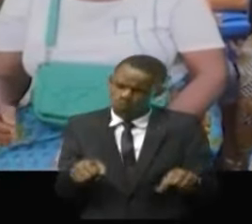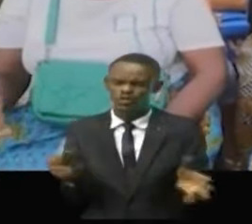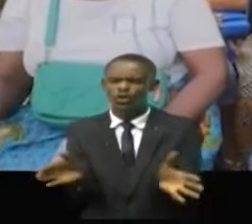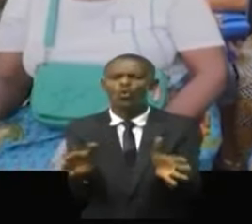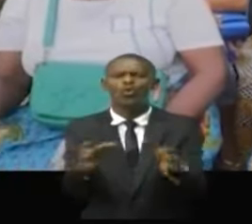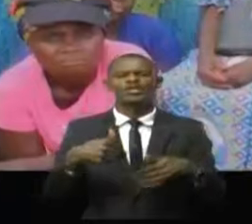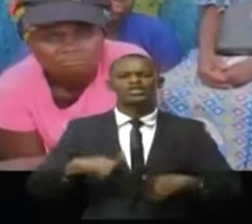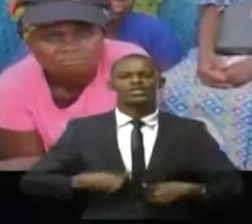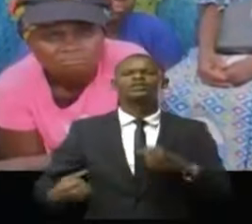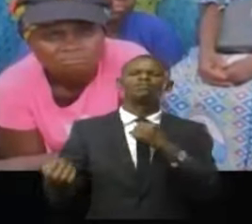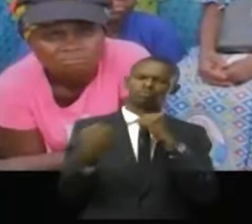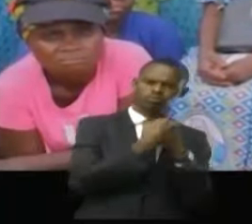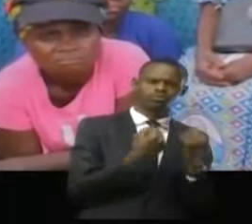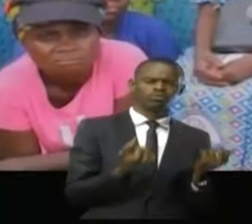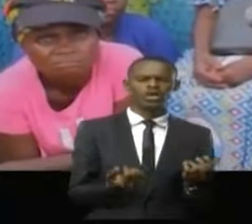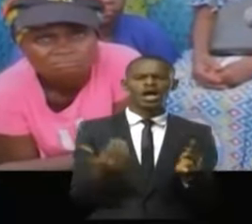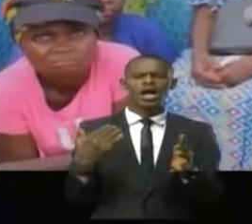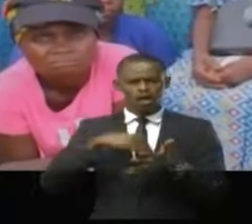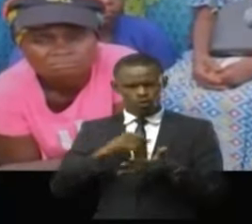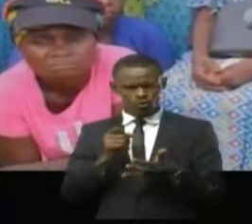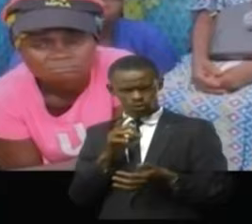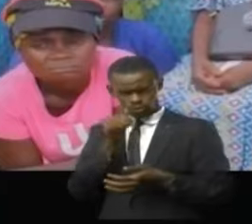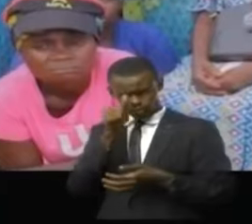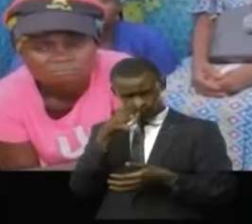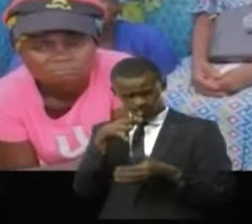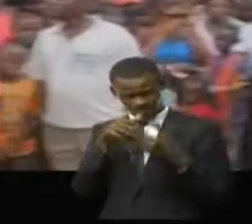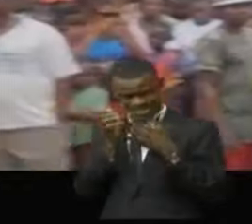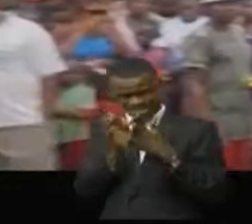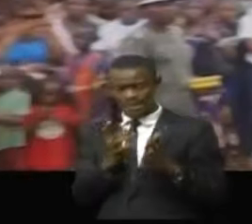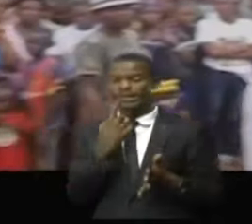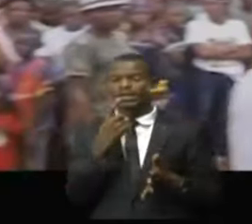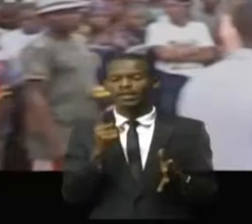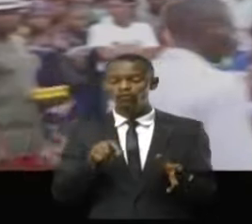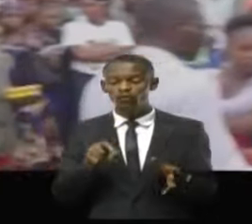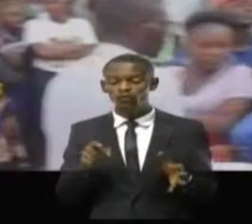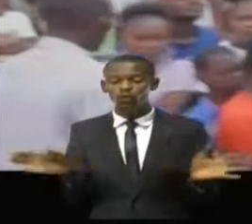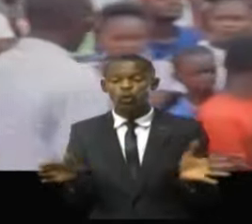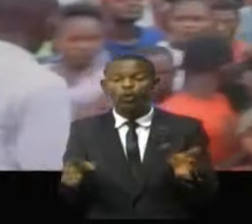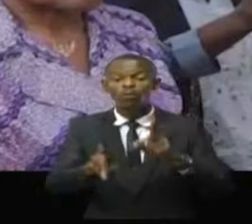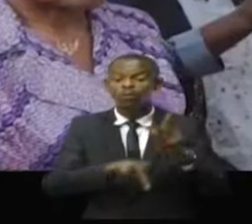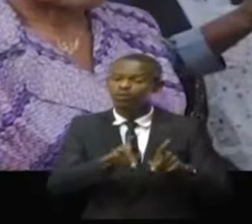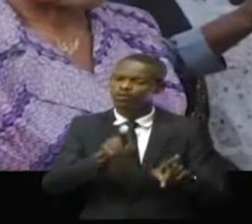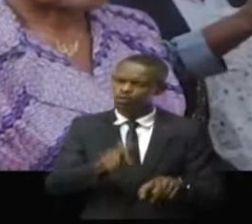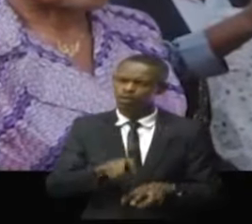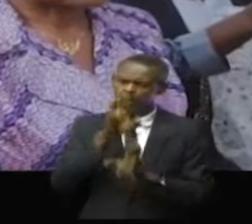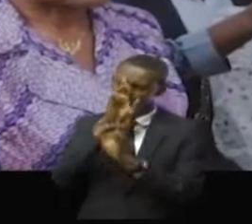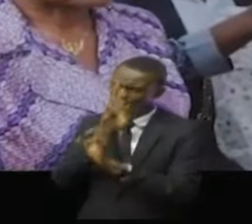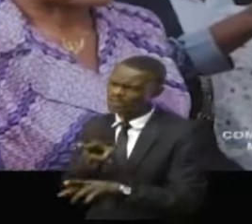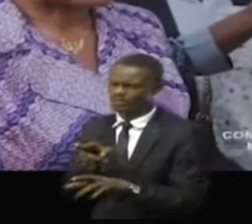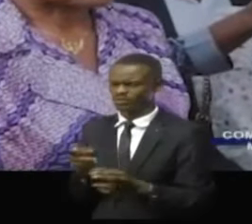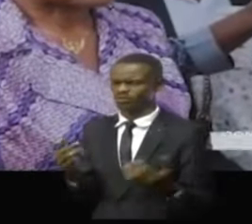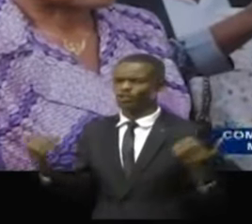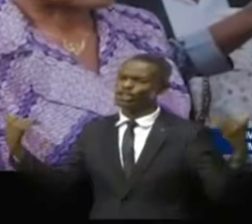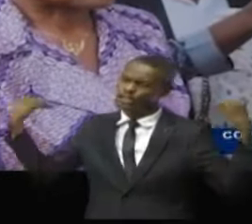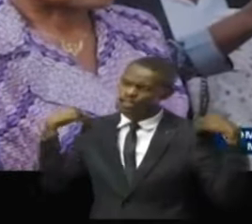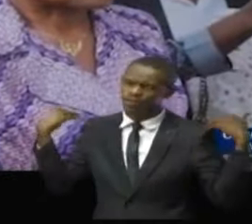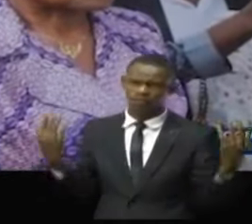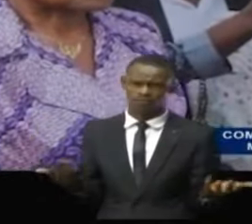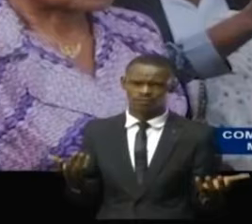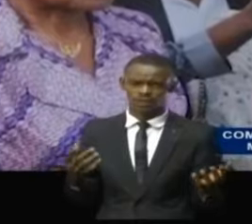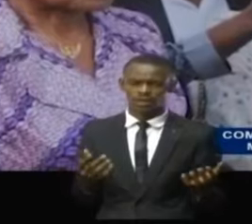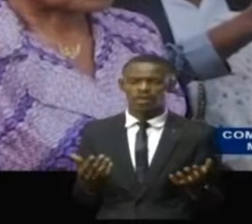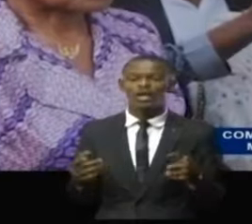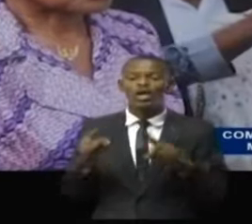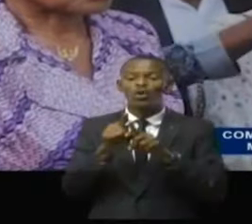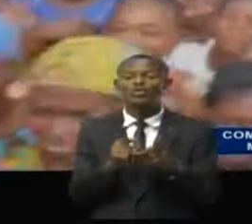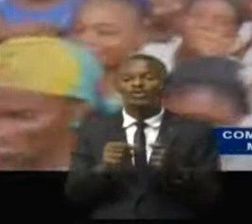Floribert Mbachimbacha s'est aussi penché sur le respect aux autorités établies et l'éveil de conscience sur la participation de la